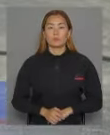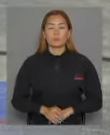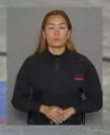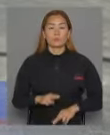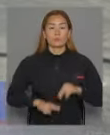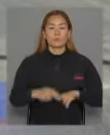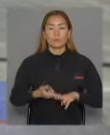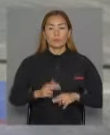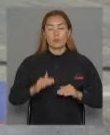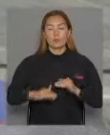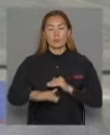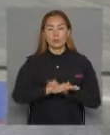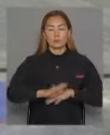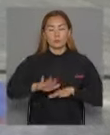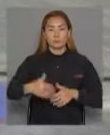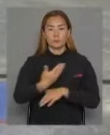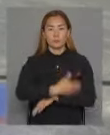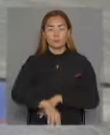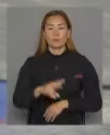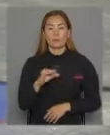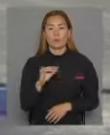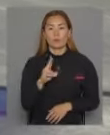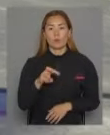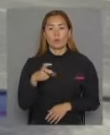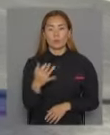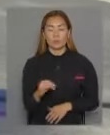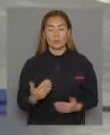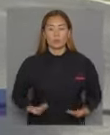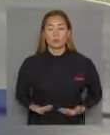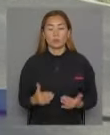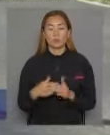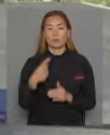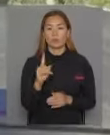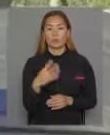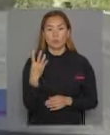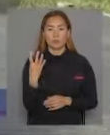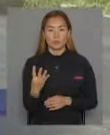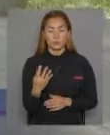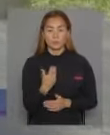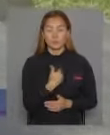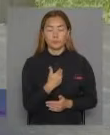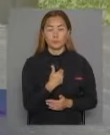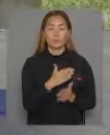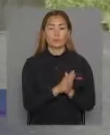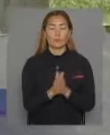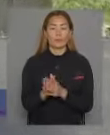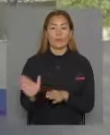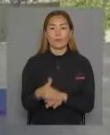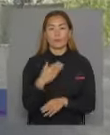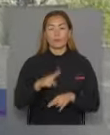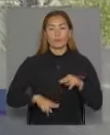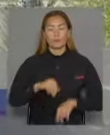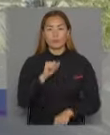Постройка данной стройплощадки находится по улице Николая Неверева. Жители дома номер 4 просят ответственных лиц остановить